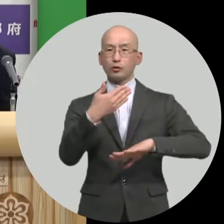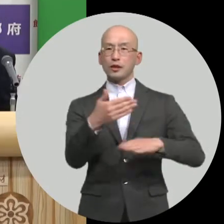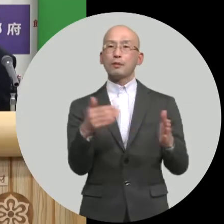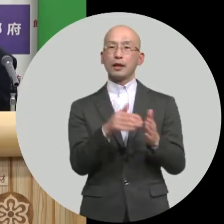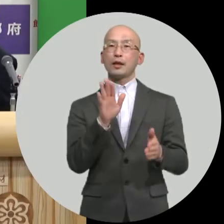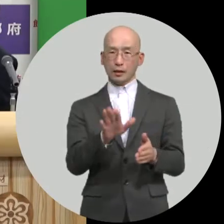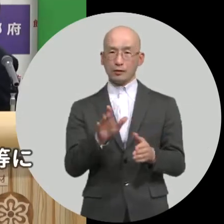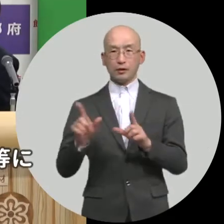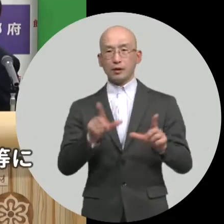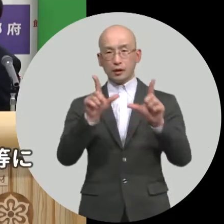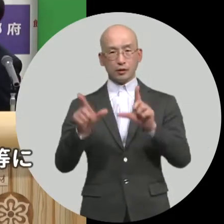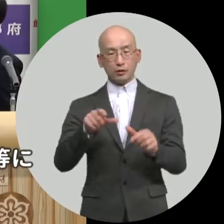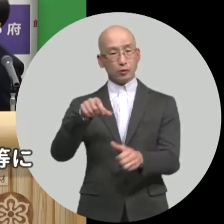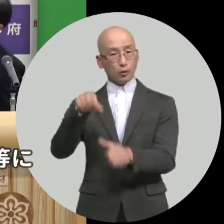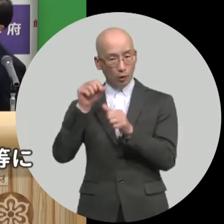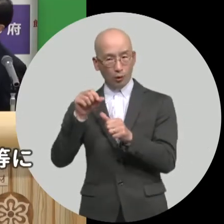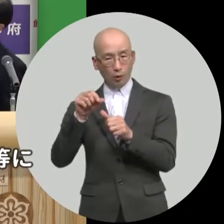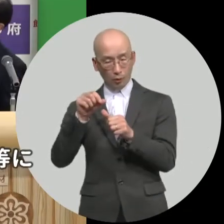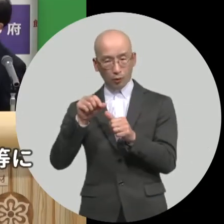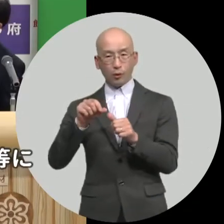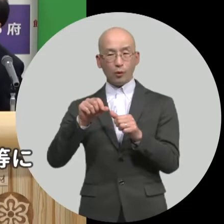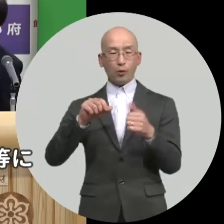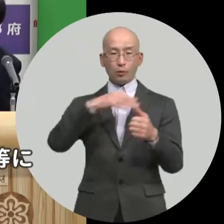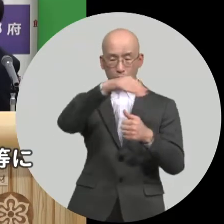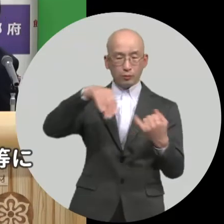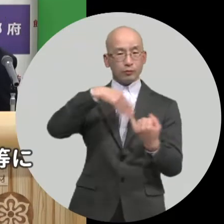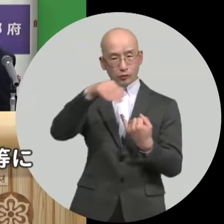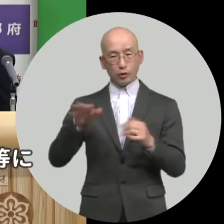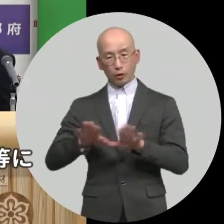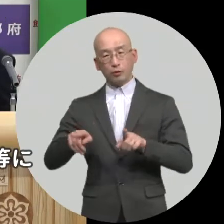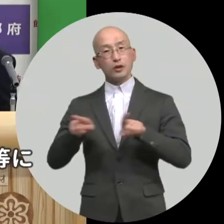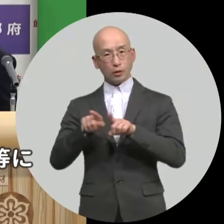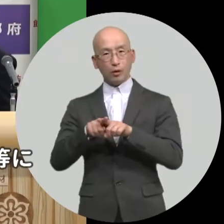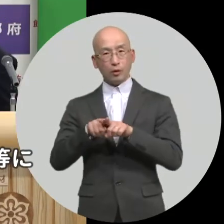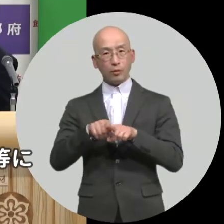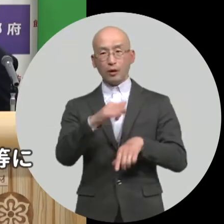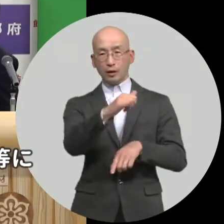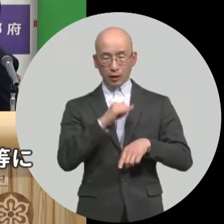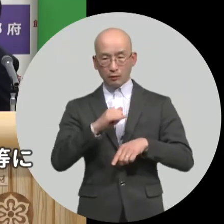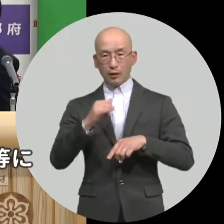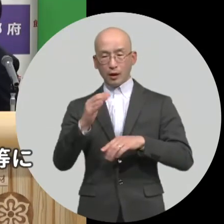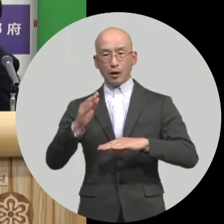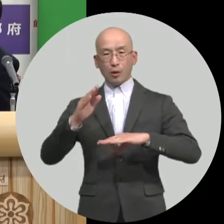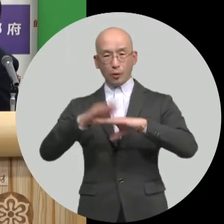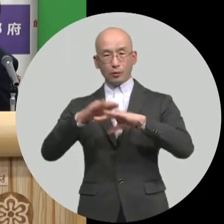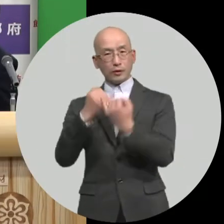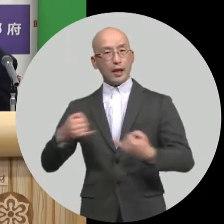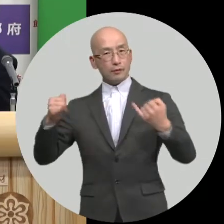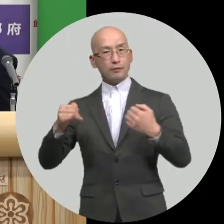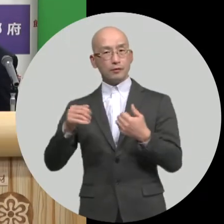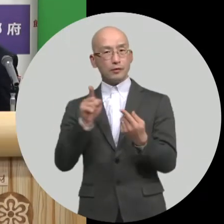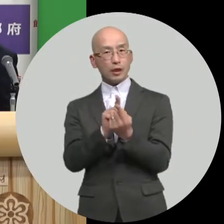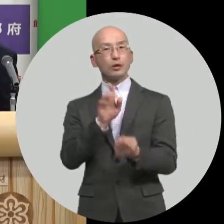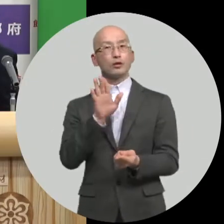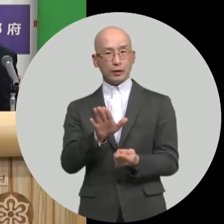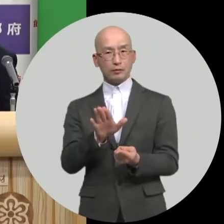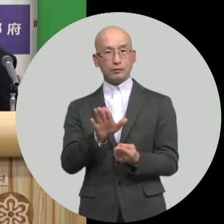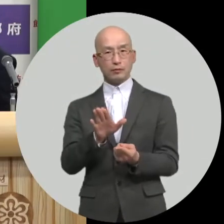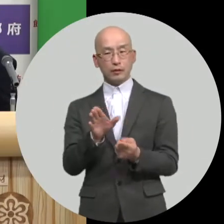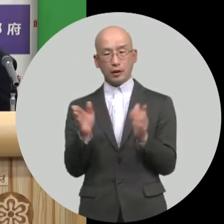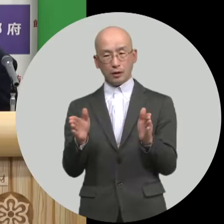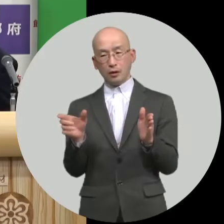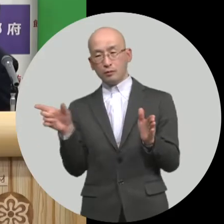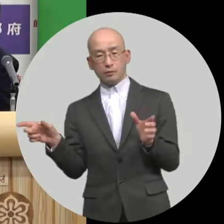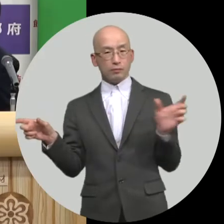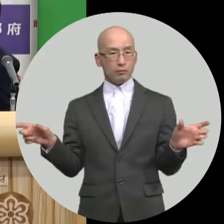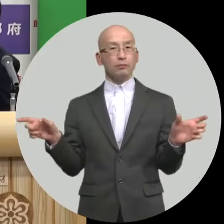生活雇用、一人親家庭の相談等に電話とオンラインで対応するということと、それを挟みます前後の